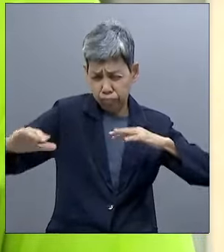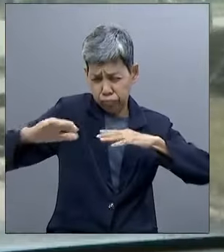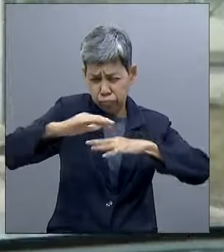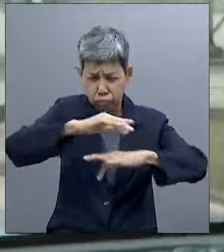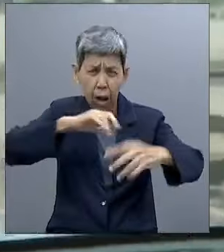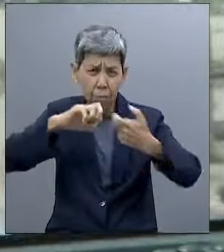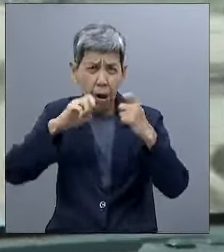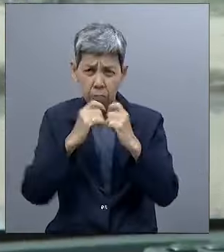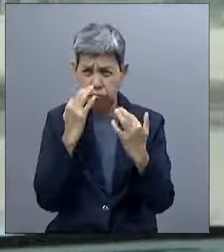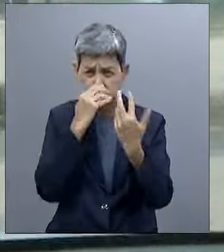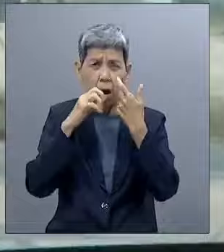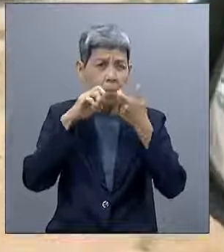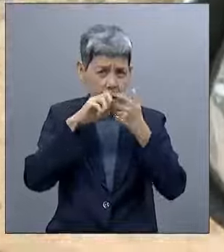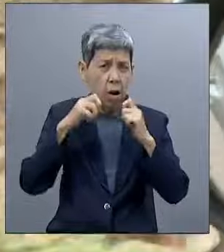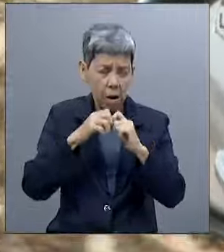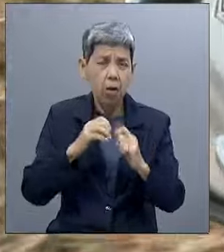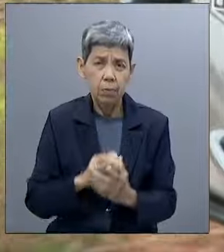างเงี้ย